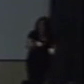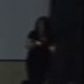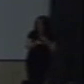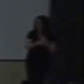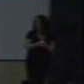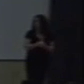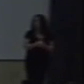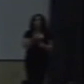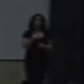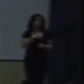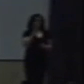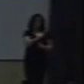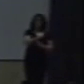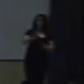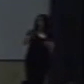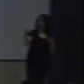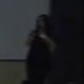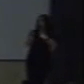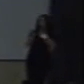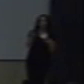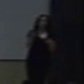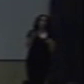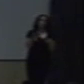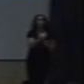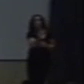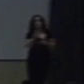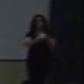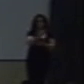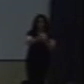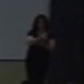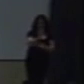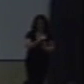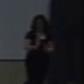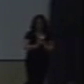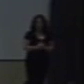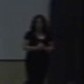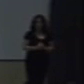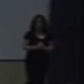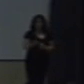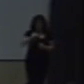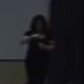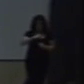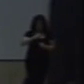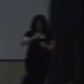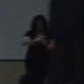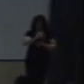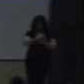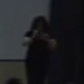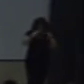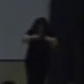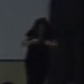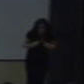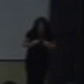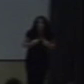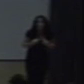jo ho veig amb els periodistes, em dedico bastant a temes de formació i els propis periodistes tenen dificultats a vegades